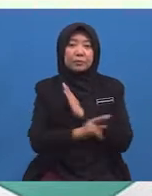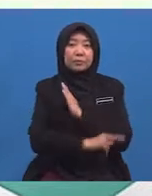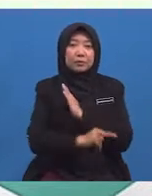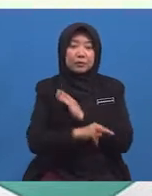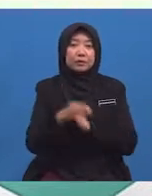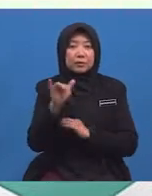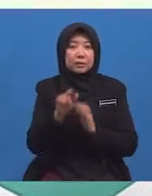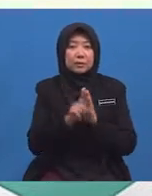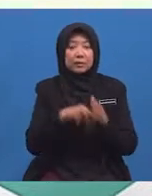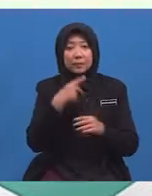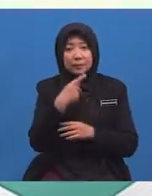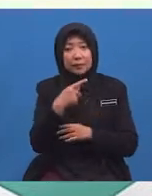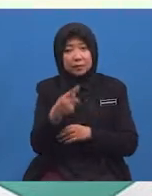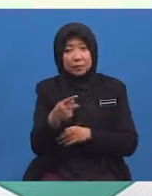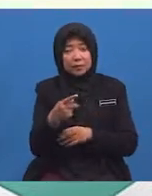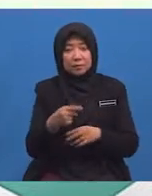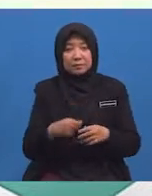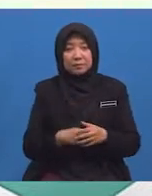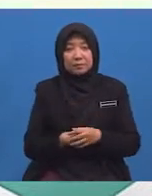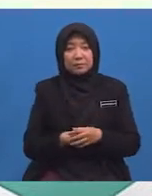yang diperintah.